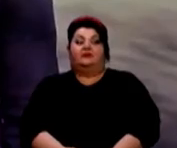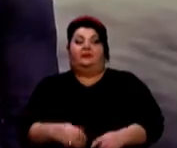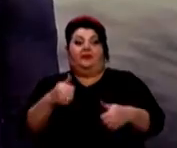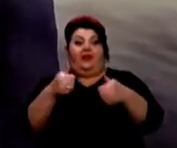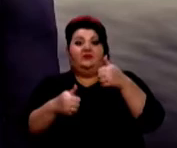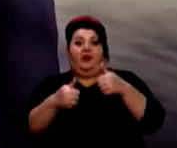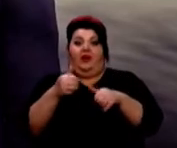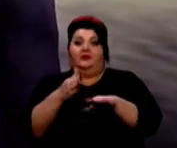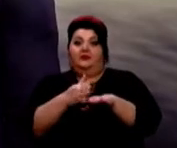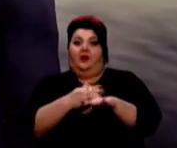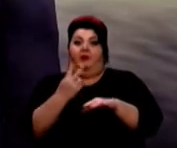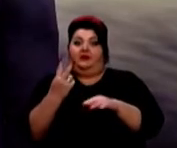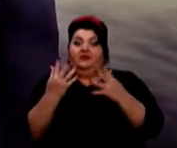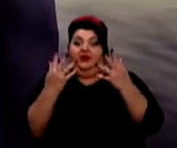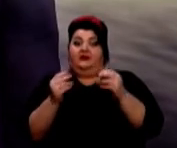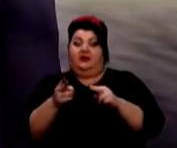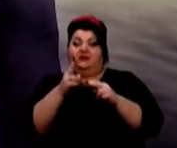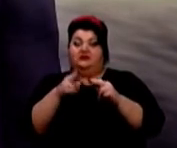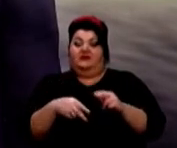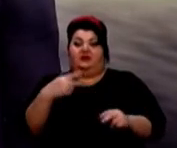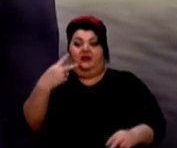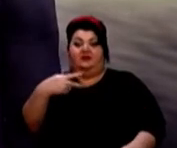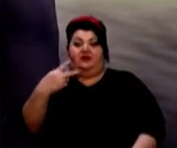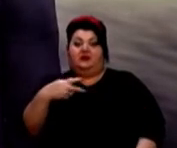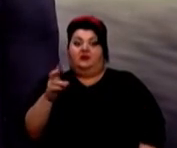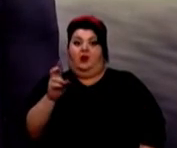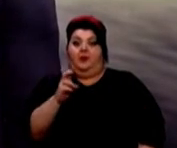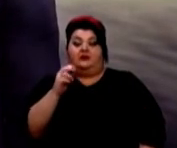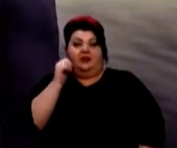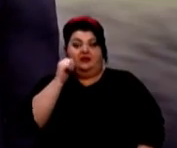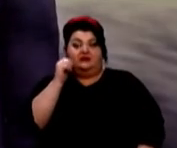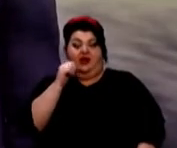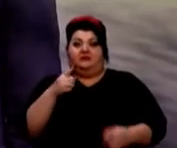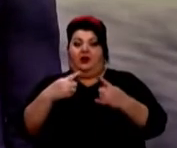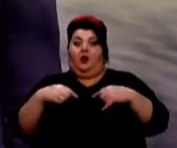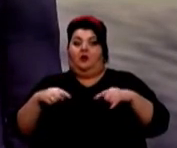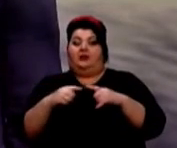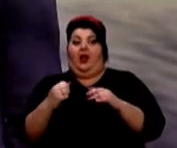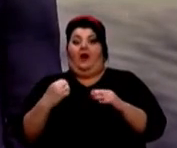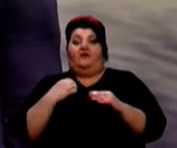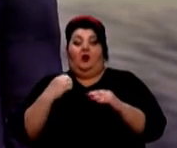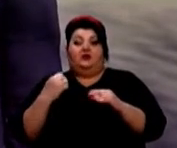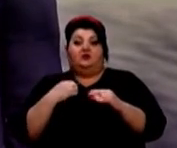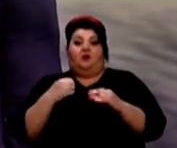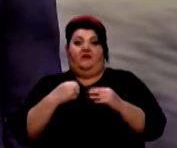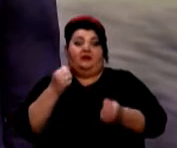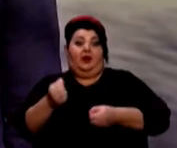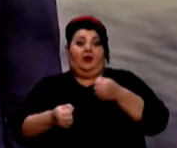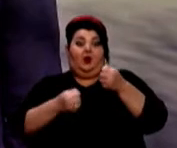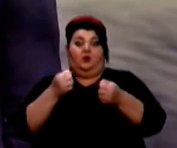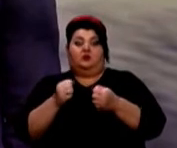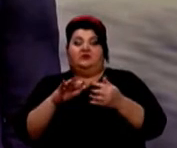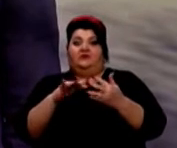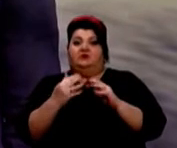Змагання триватимуть 2 дні і завершаться 20 березня. Завтра для учасників організують воєнізований крос у Щербанях і нагородять переможців.